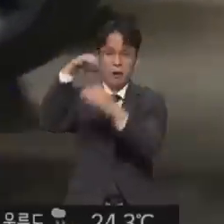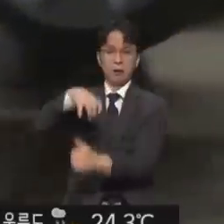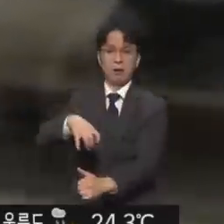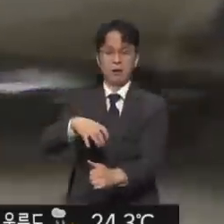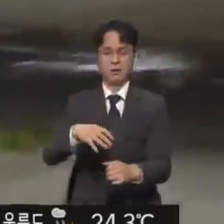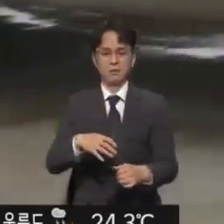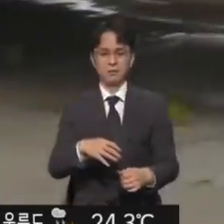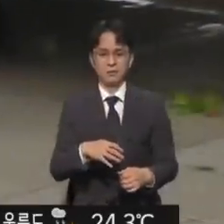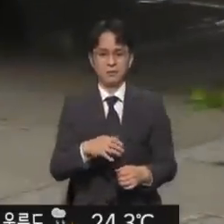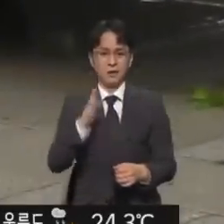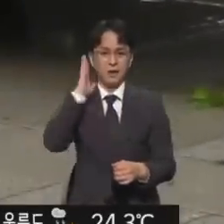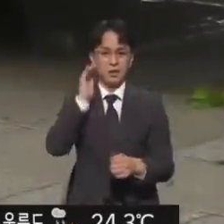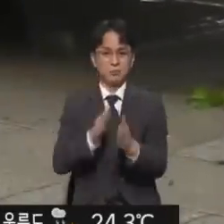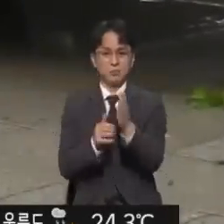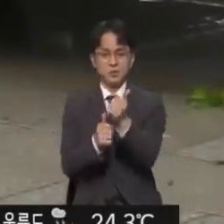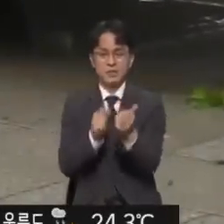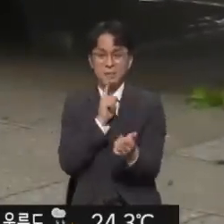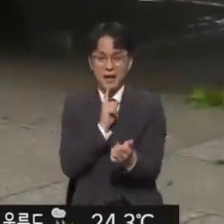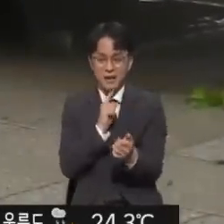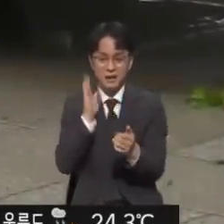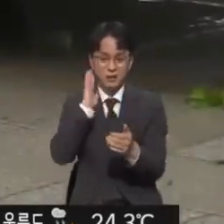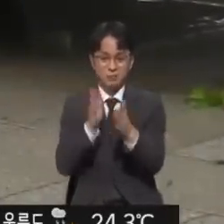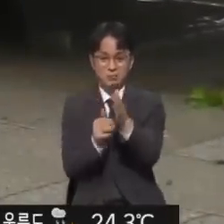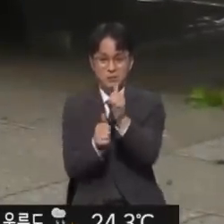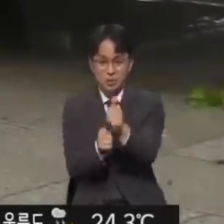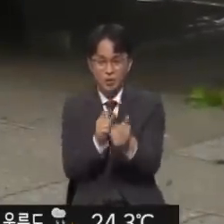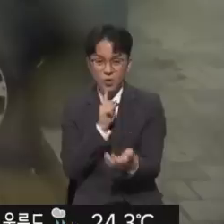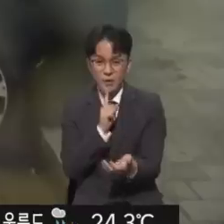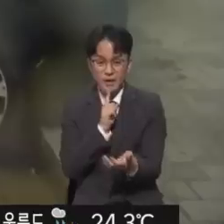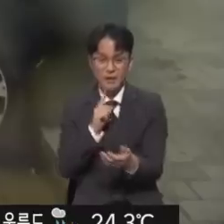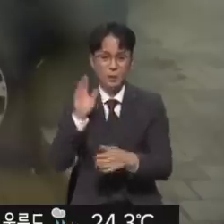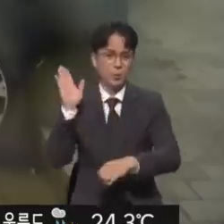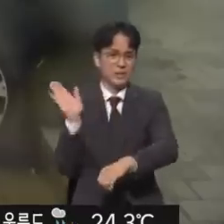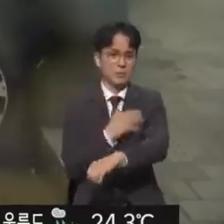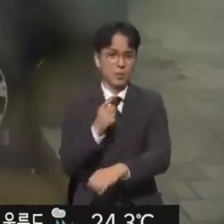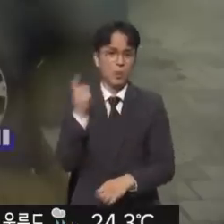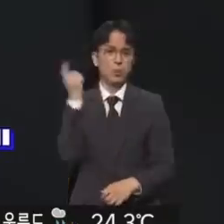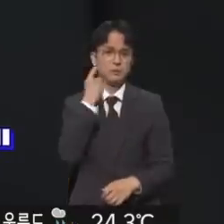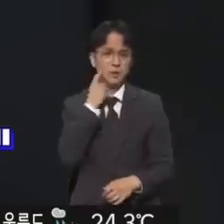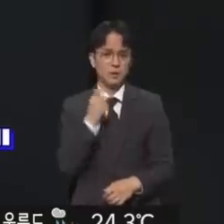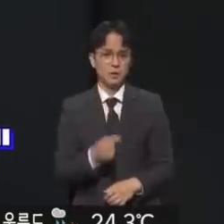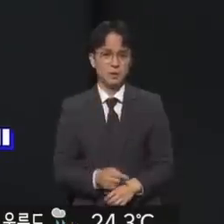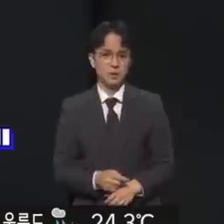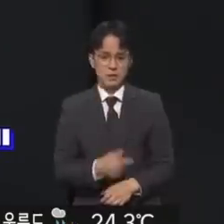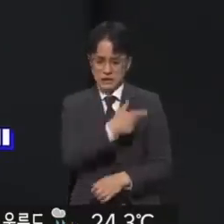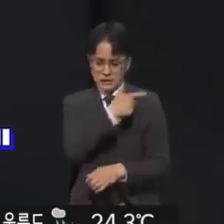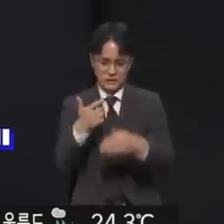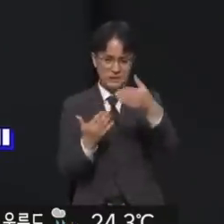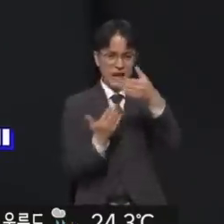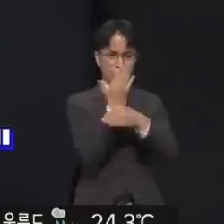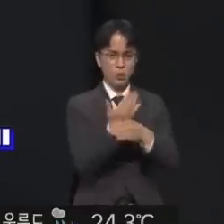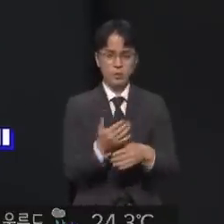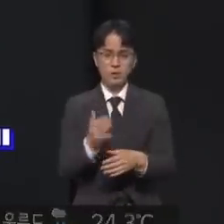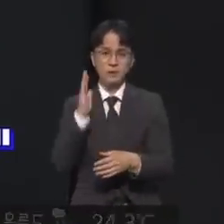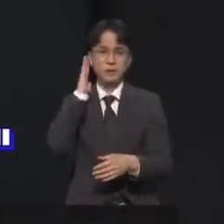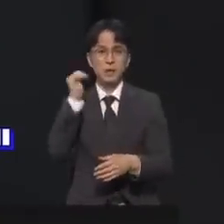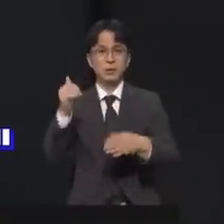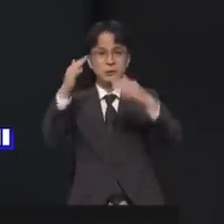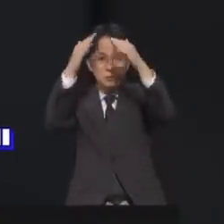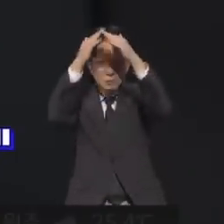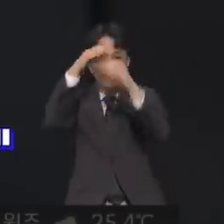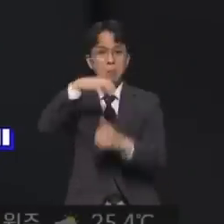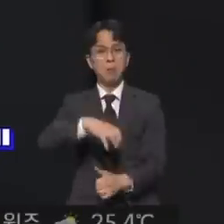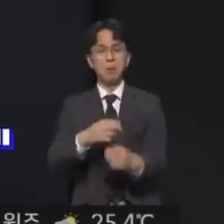관계자는 반드시 찾아서 문책을 해야 된다 거짓말을 이런 재난 상황도 있을 수 없는 일 예전 그 옆집 정도의 살았던 경우로 반